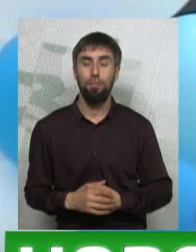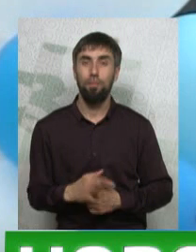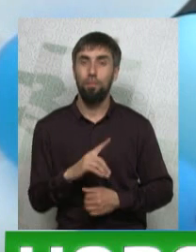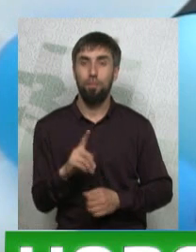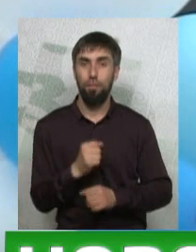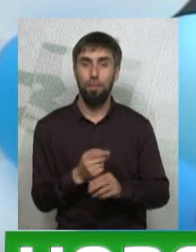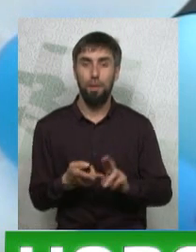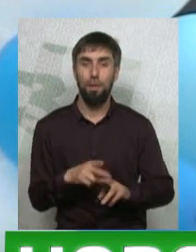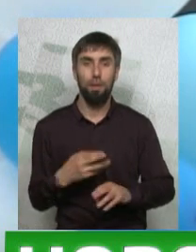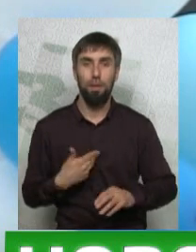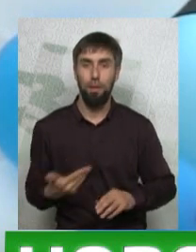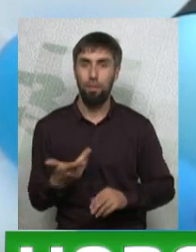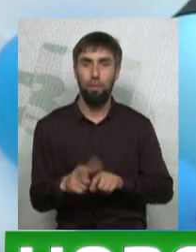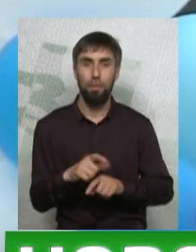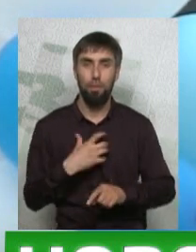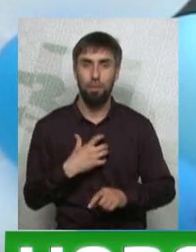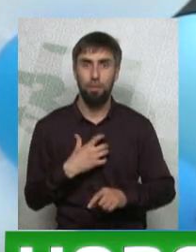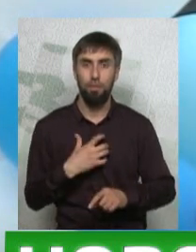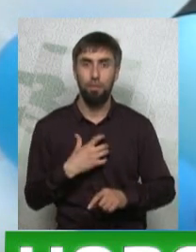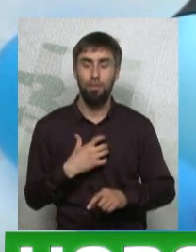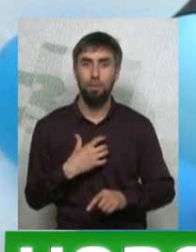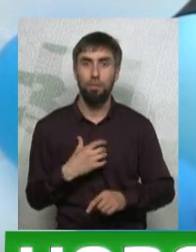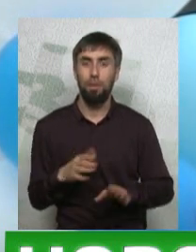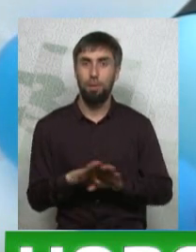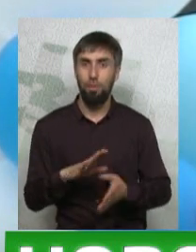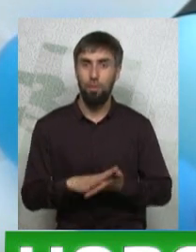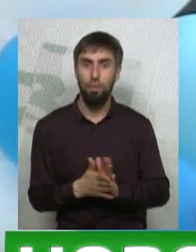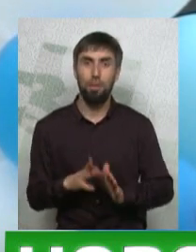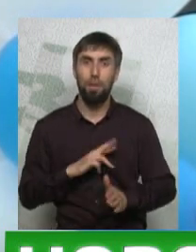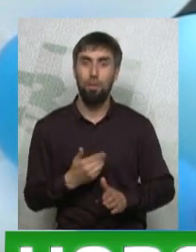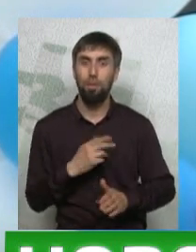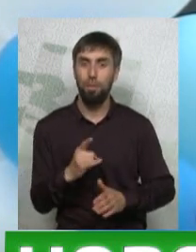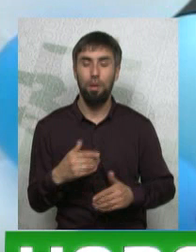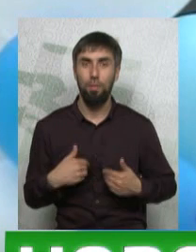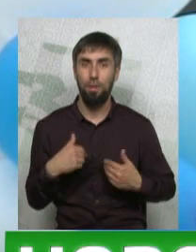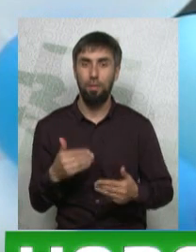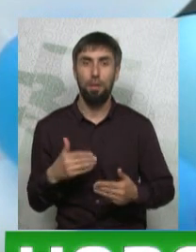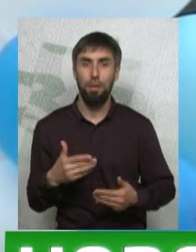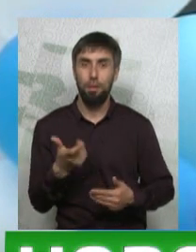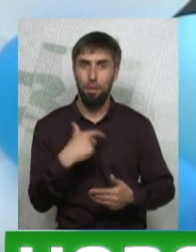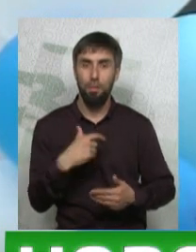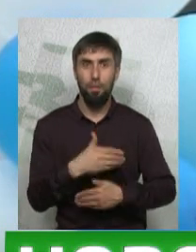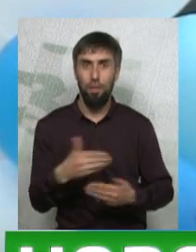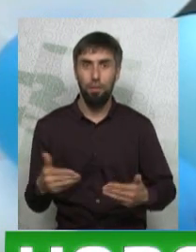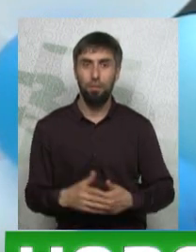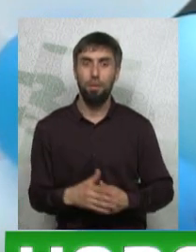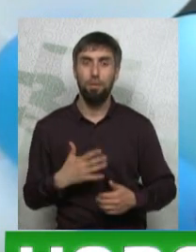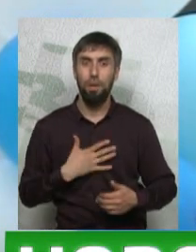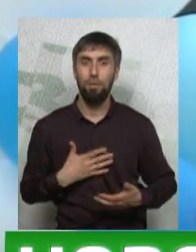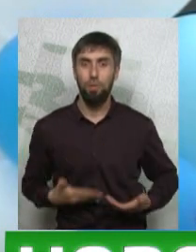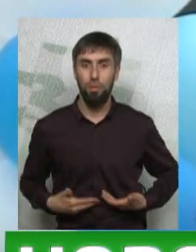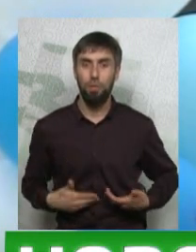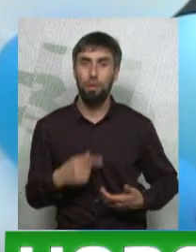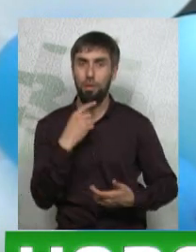что сделано. Это для нас очень важно. При этих обстоятельствах я хотел бы поздравить себя, вас, наших